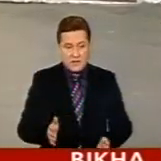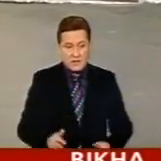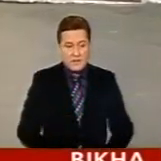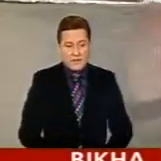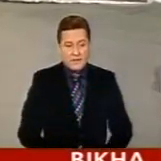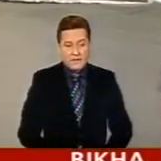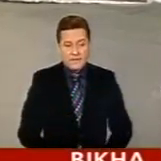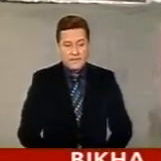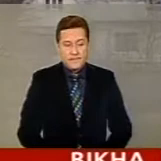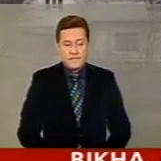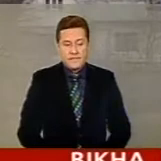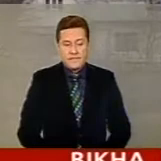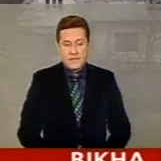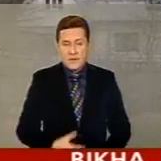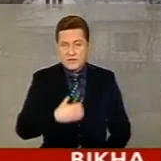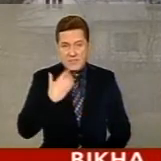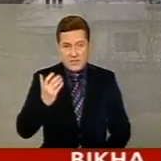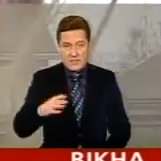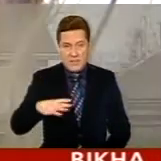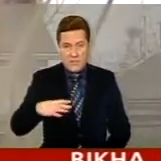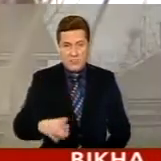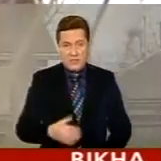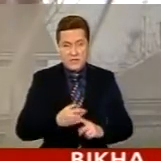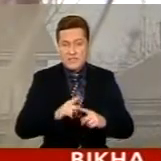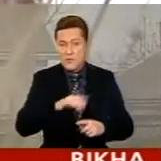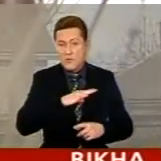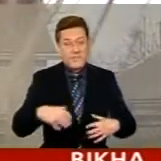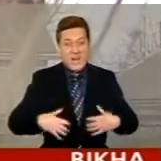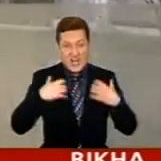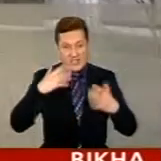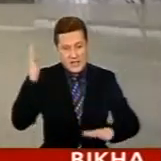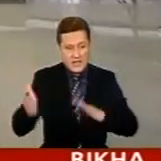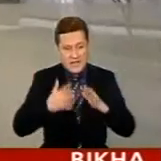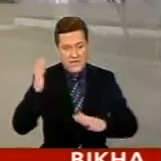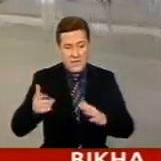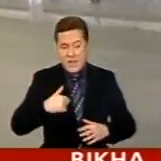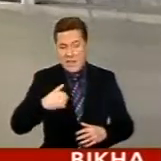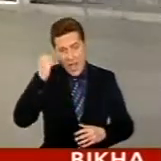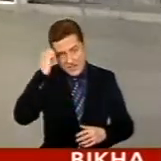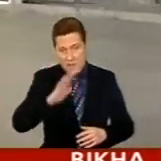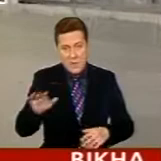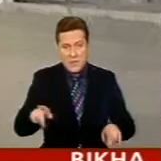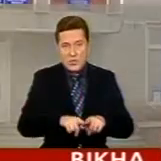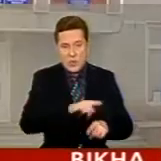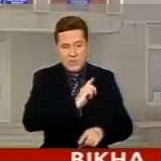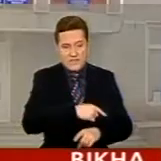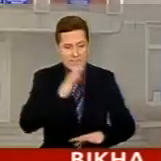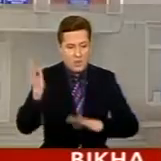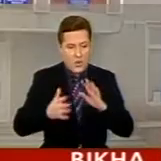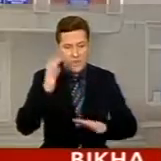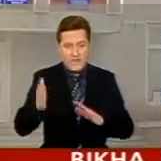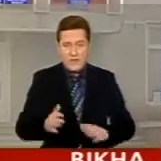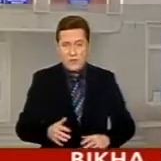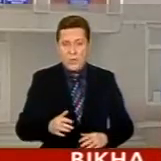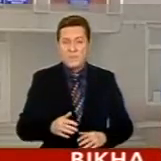стані, то лоби вирвало разом. Страшенно. То був просто страшенний вітер. Для мого віку я не пам'ятаю такого сильного вітру. В